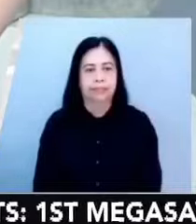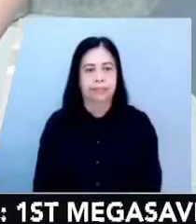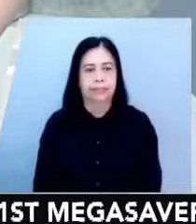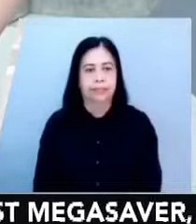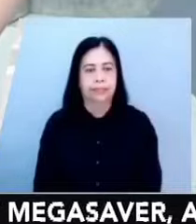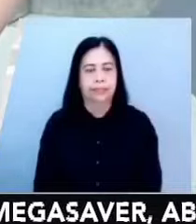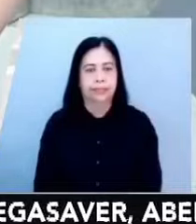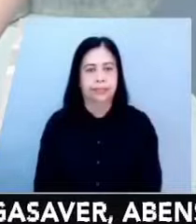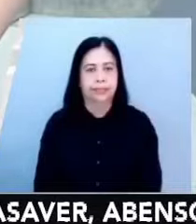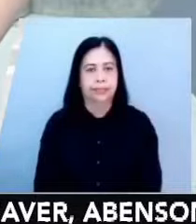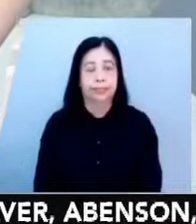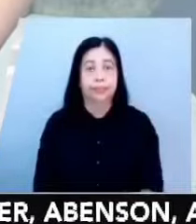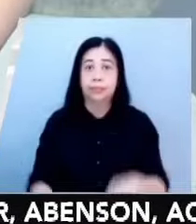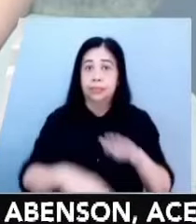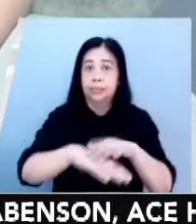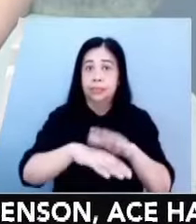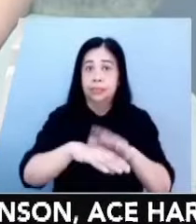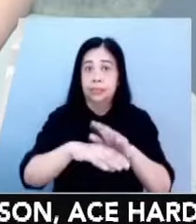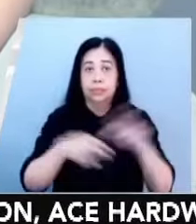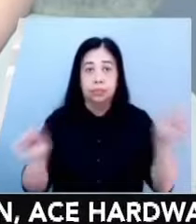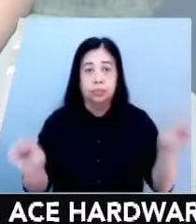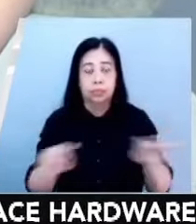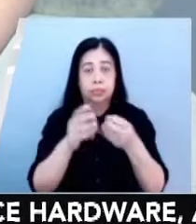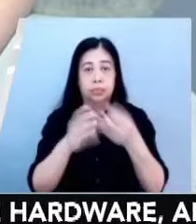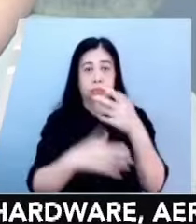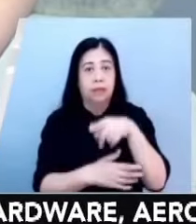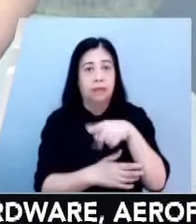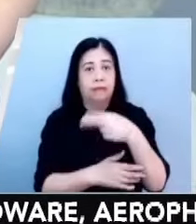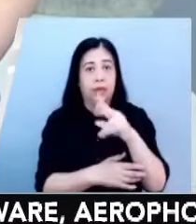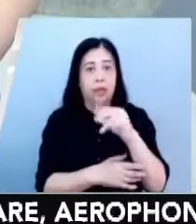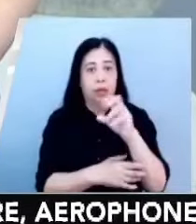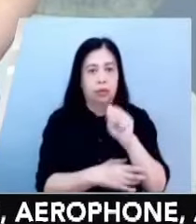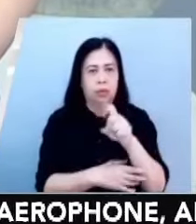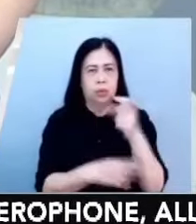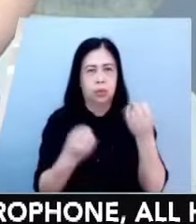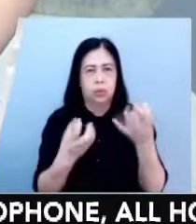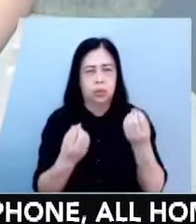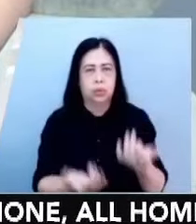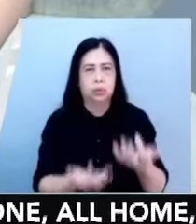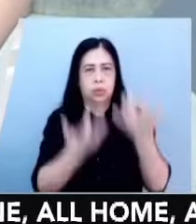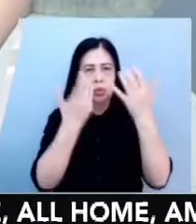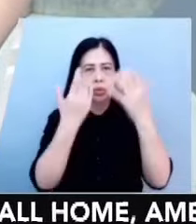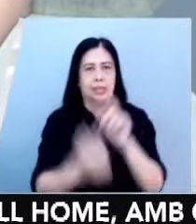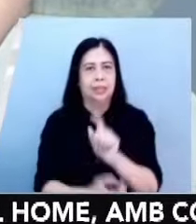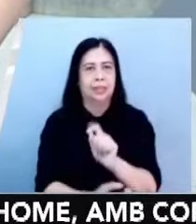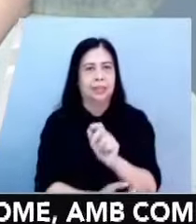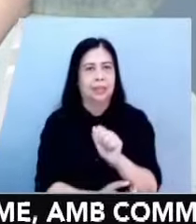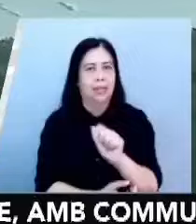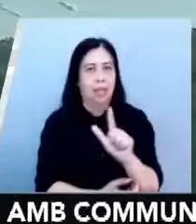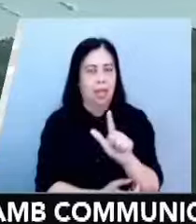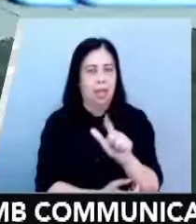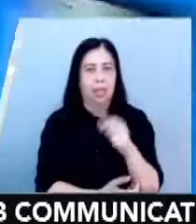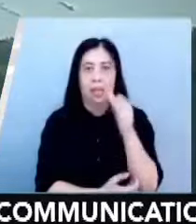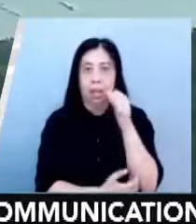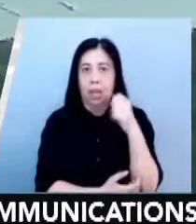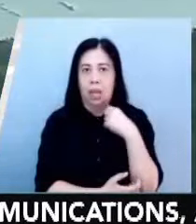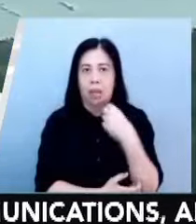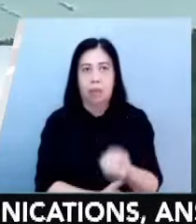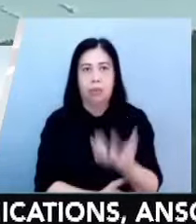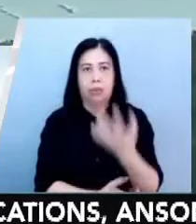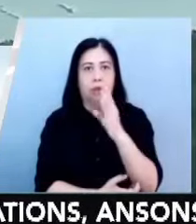nagbabala ang fvox kaugnay po sa pagdami ng ibinubugang asupre ng Bulkang Taal nagbuga kahapon na mahigit